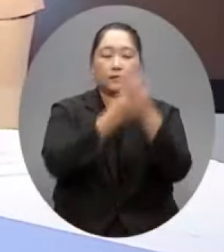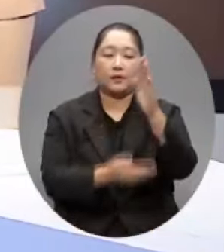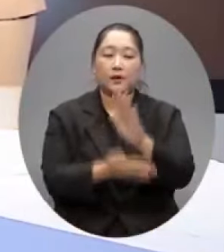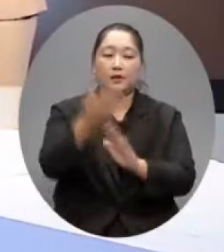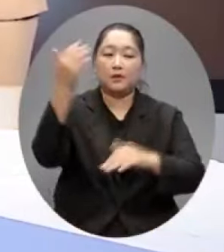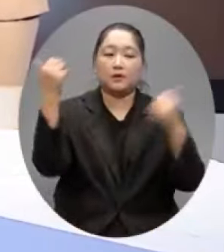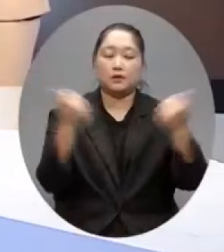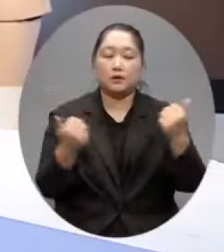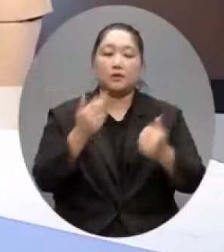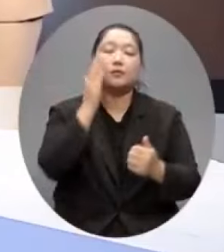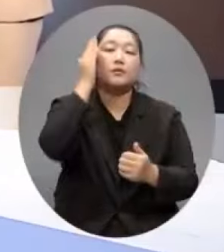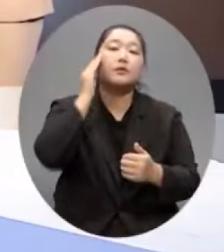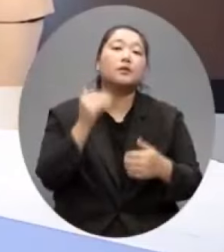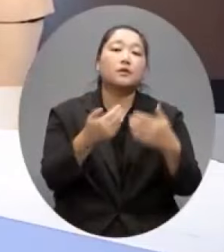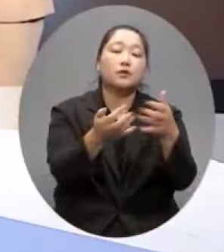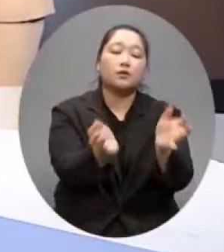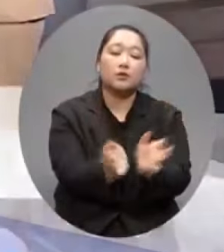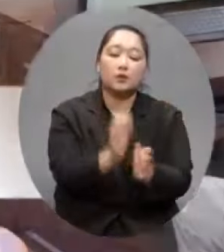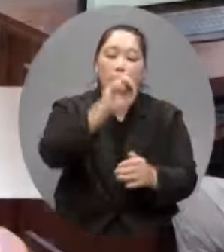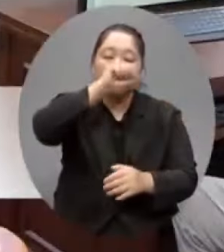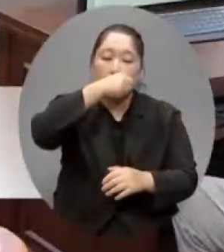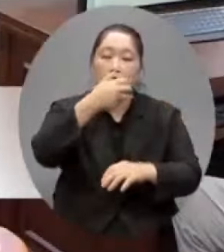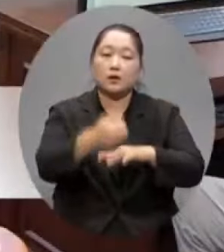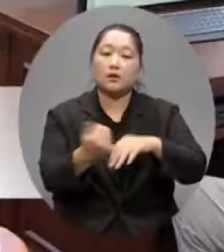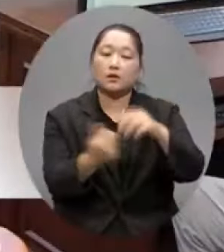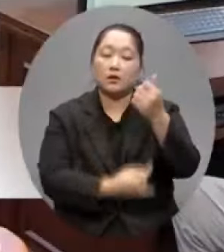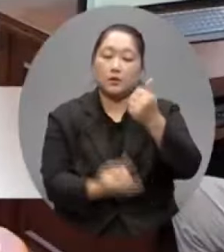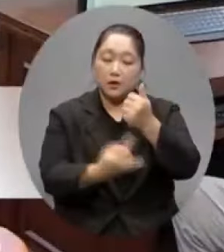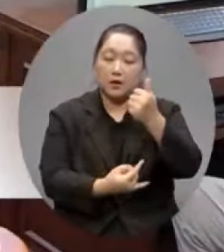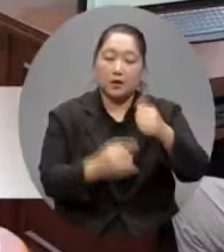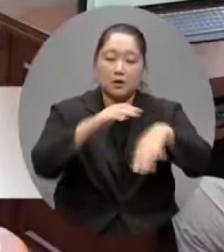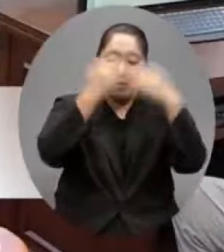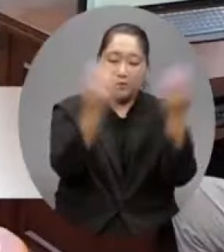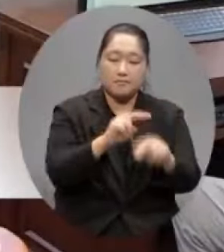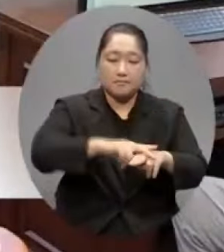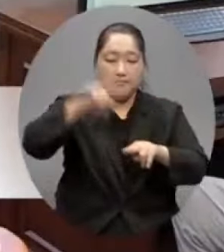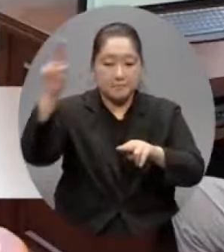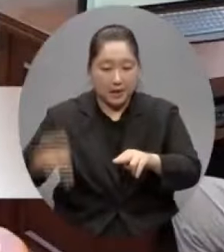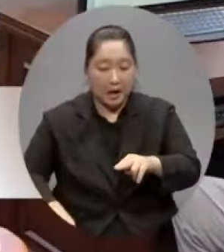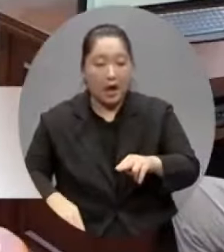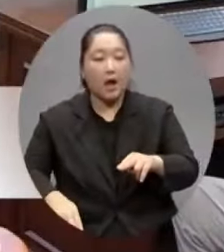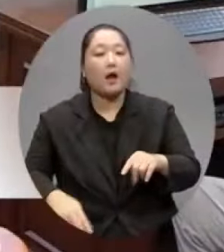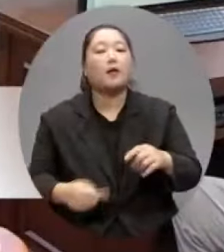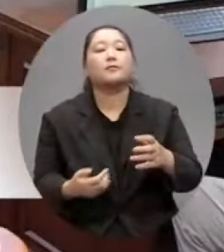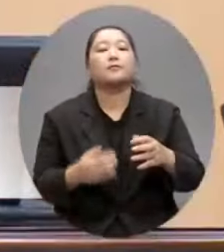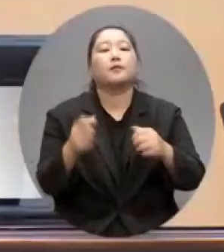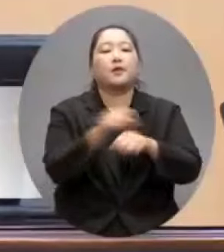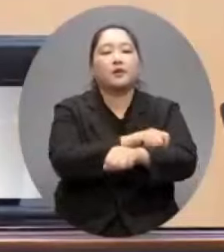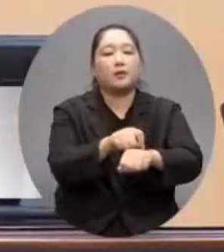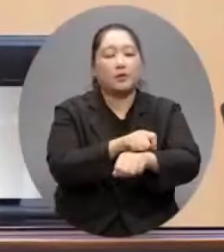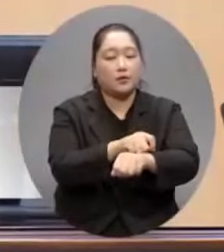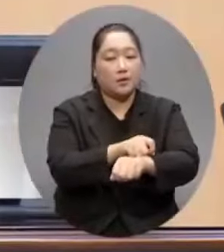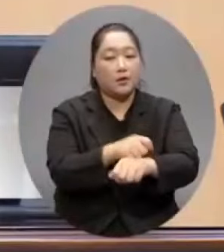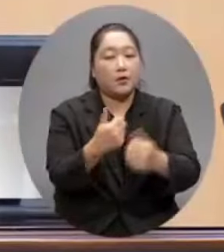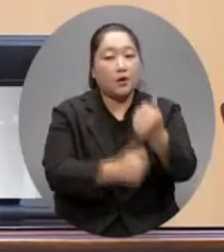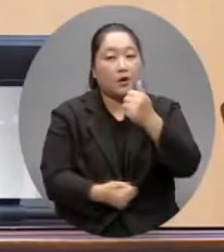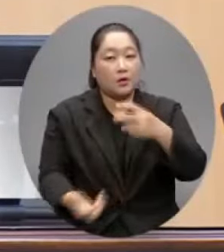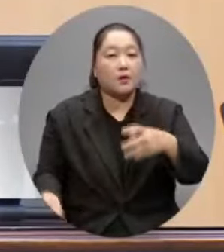청주시의회가 민주당 예결위원들이 집단 사임한 지 1년 만에 예산결산특별위원회 파행을